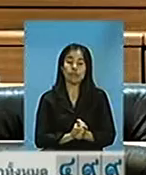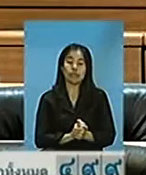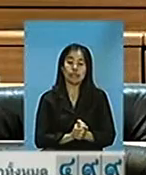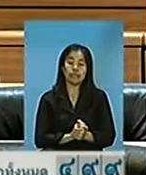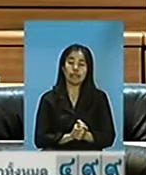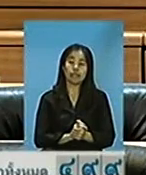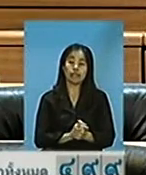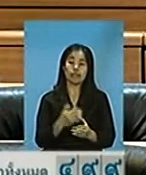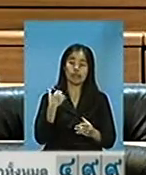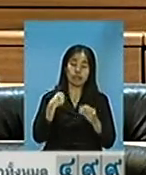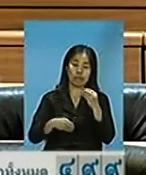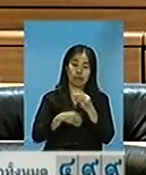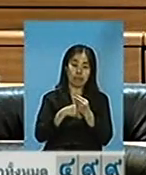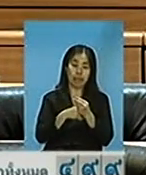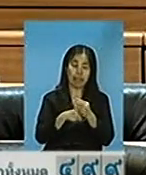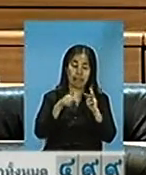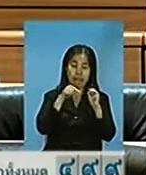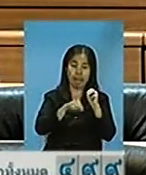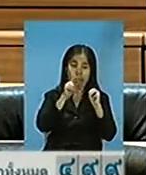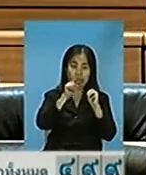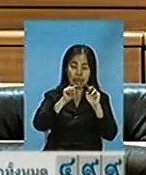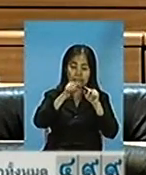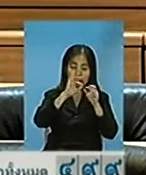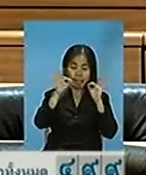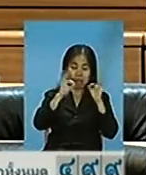เพิ่มมาตราแรกอนุ2เพิ่มในการ